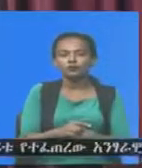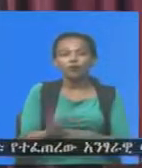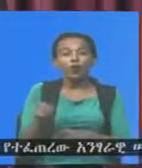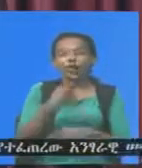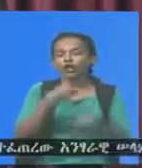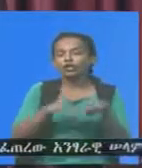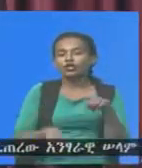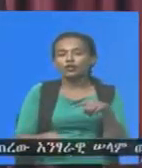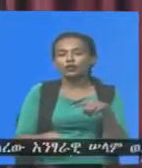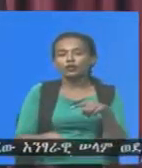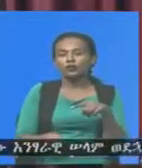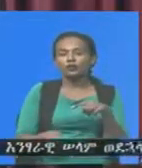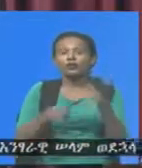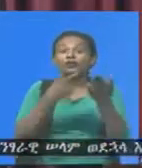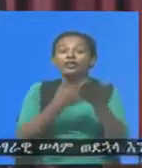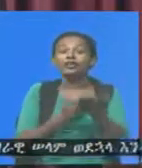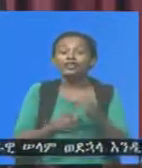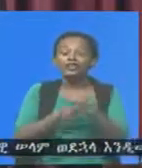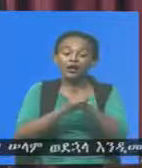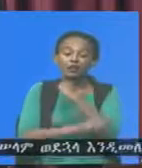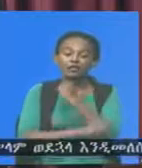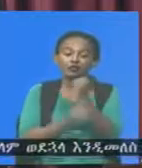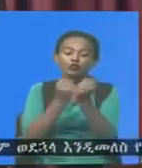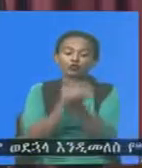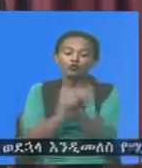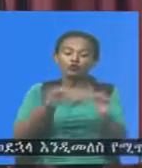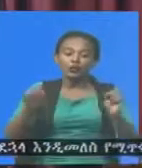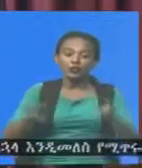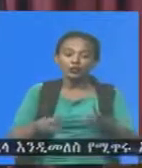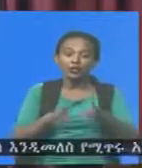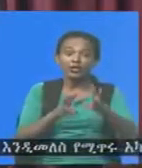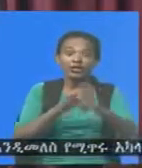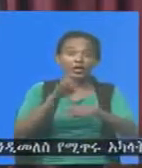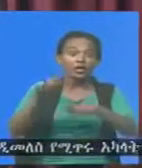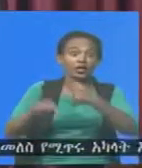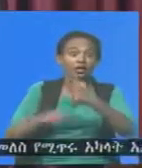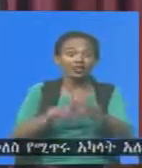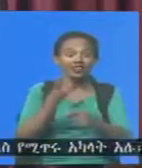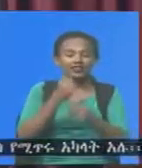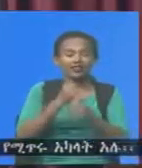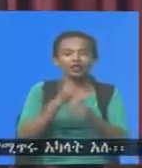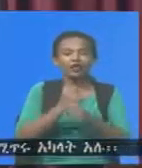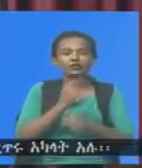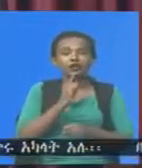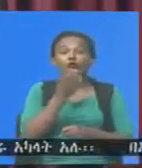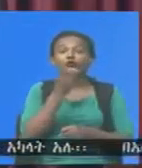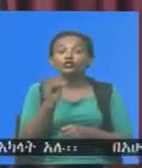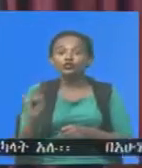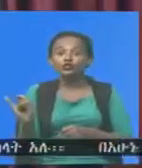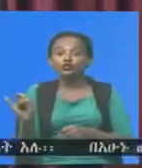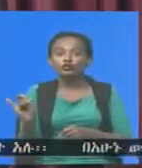አይቻልም። ይሄን ከመሰረቱ ምፈታበት መንገድ ለመሄድ የተሰራ ስራ ነው እንጂ